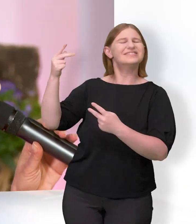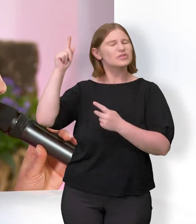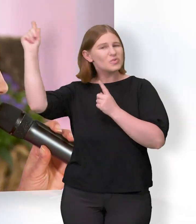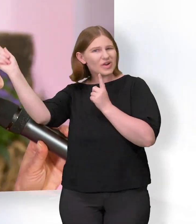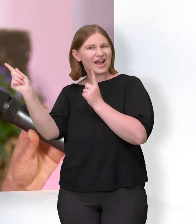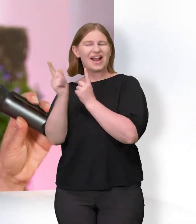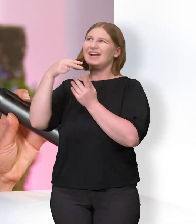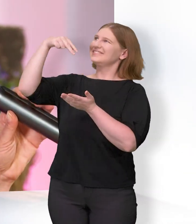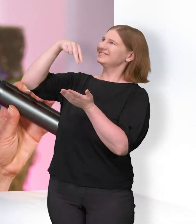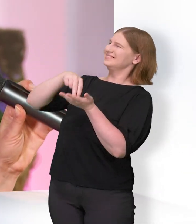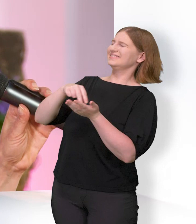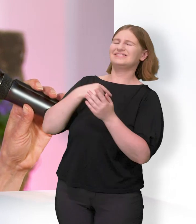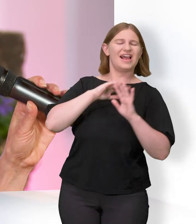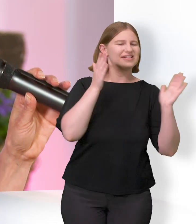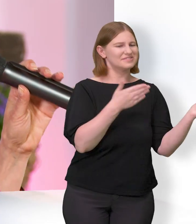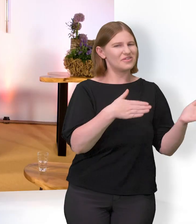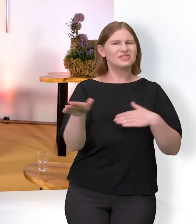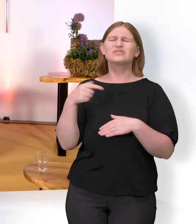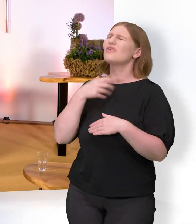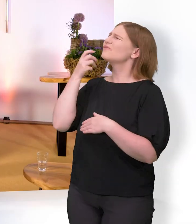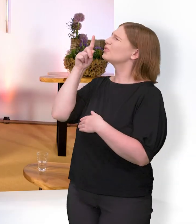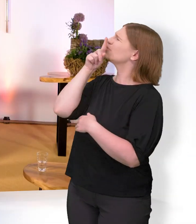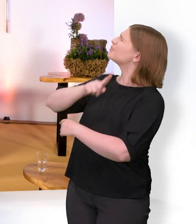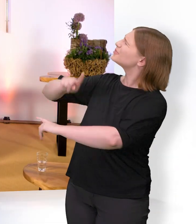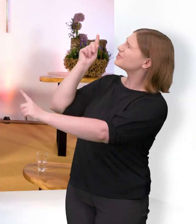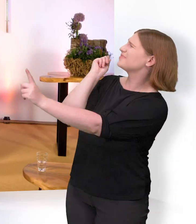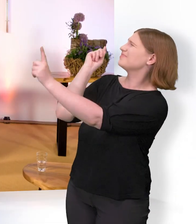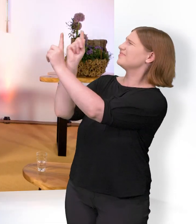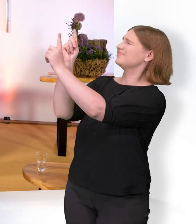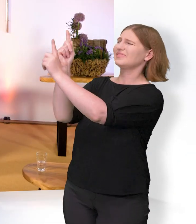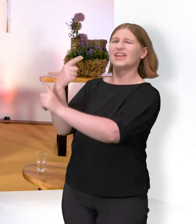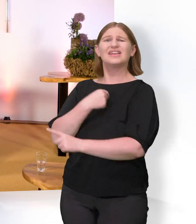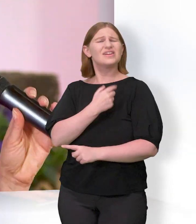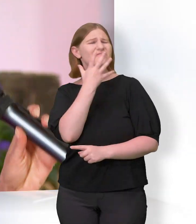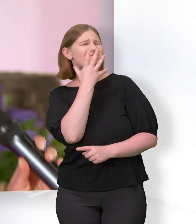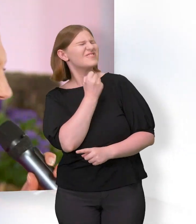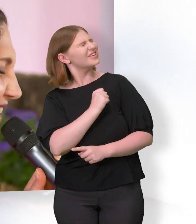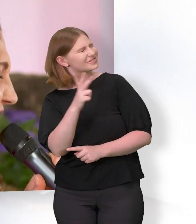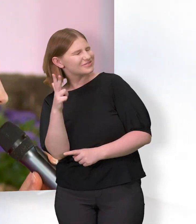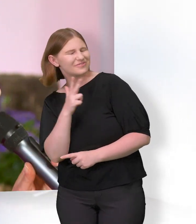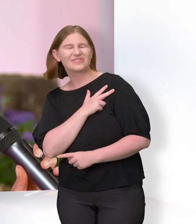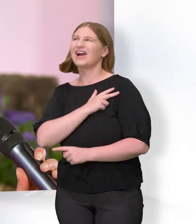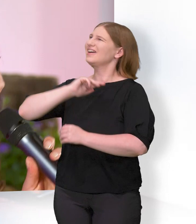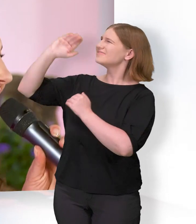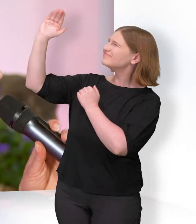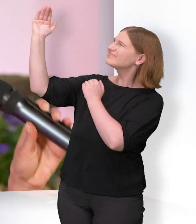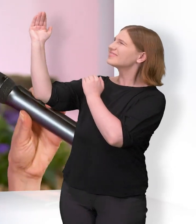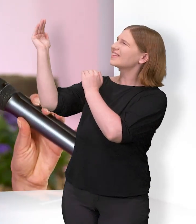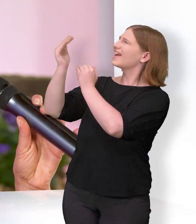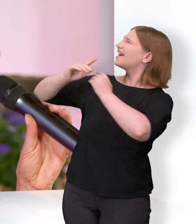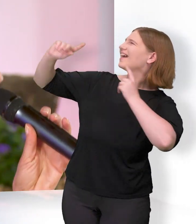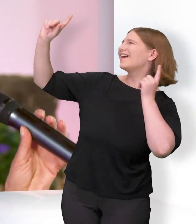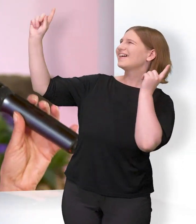vor mir stehst. Will doch nur zu dir, zu dir, zu dir. Will doch nur zu dir,